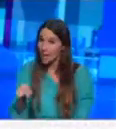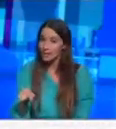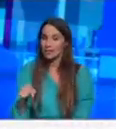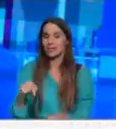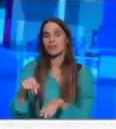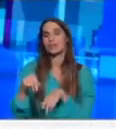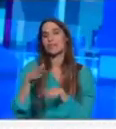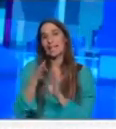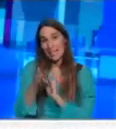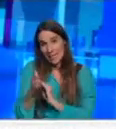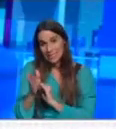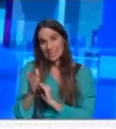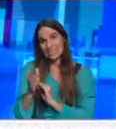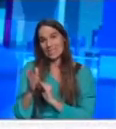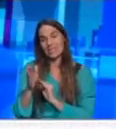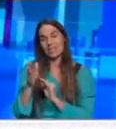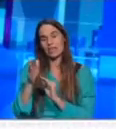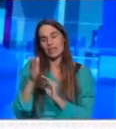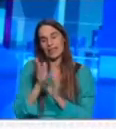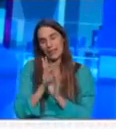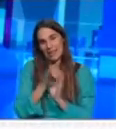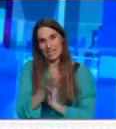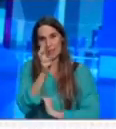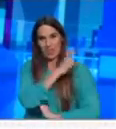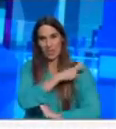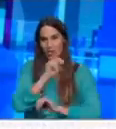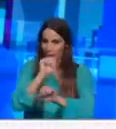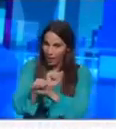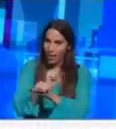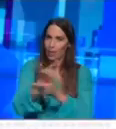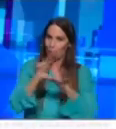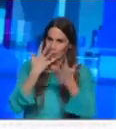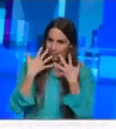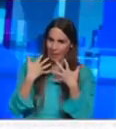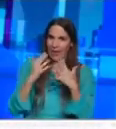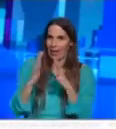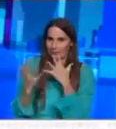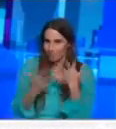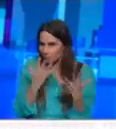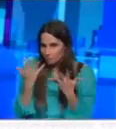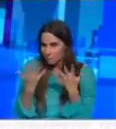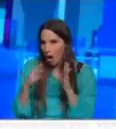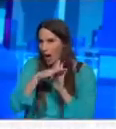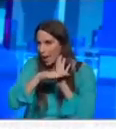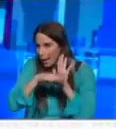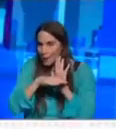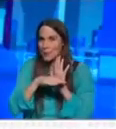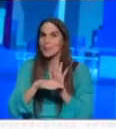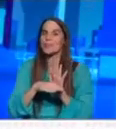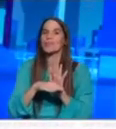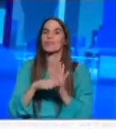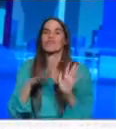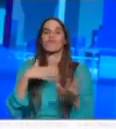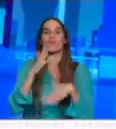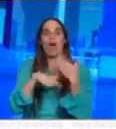ישבתי, נכנסתי קודם לכן למפקד הכלא, קיבלתי ממנו הנחיות, איך, מה הכללים.